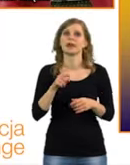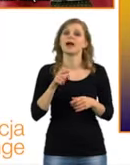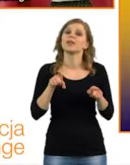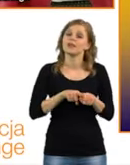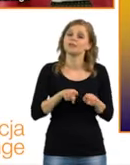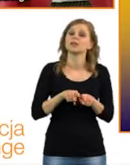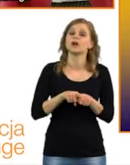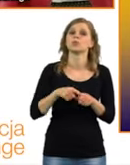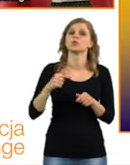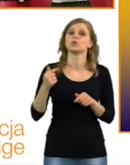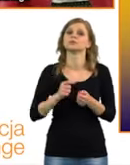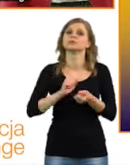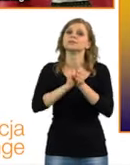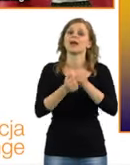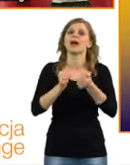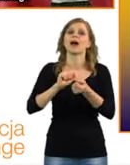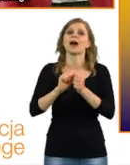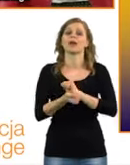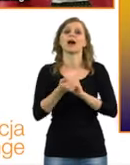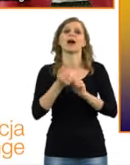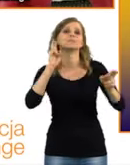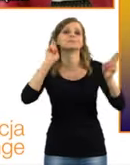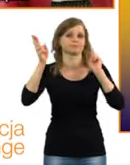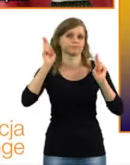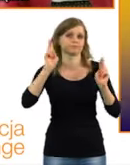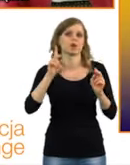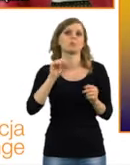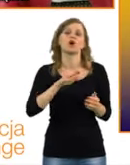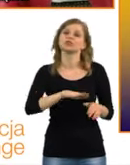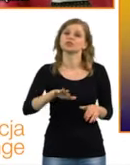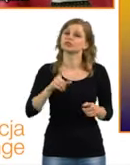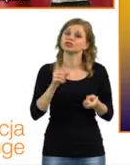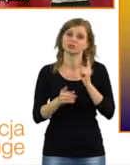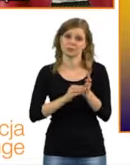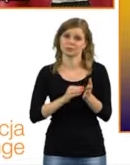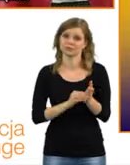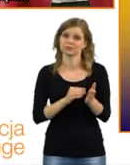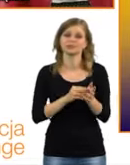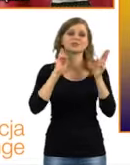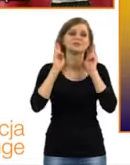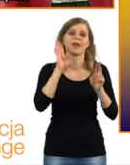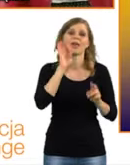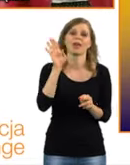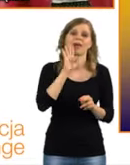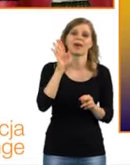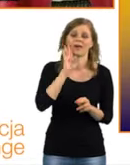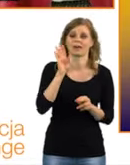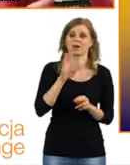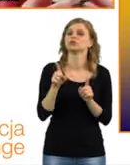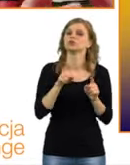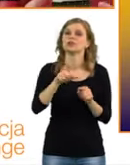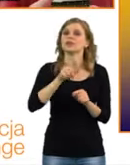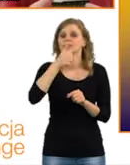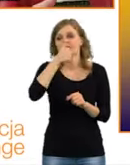Często zmieniamy też rodzaj bodźca akustycznego, ponieważ dzieci się przyzwyczajają do dźwięków, czyli